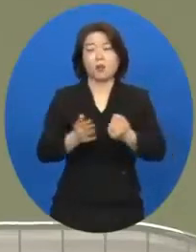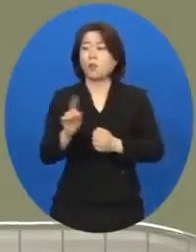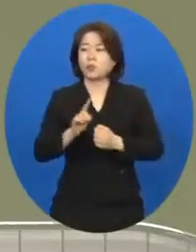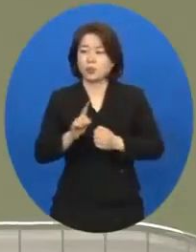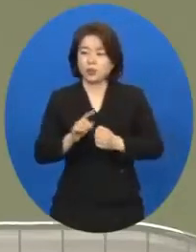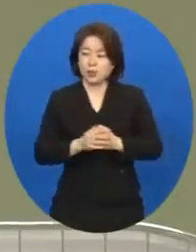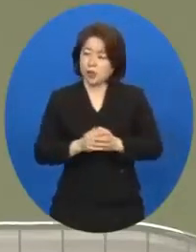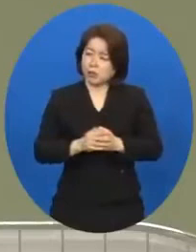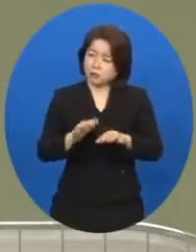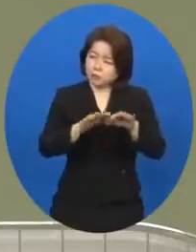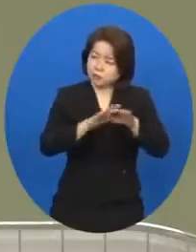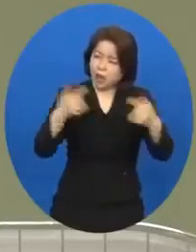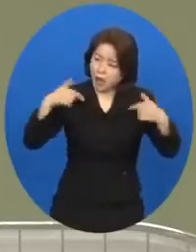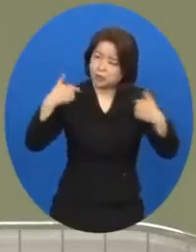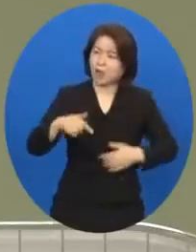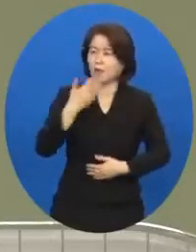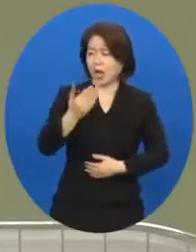그렇게 할 수 있습니까?